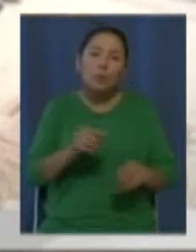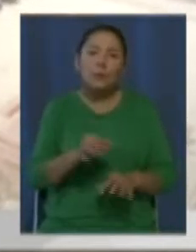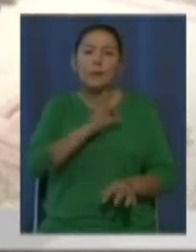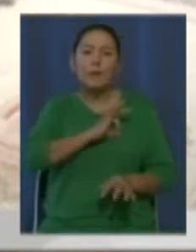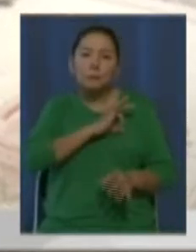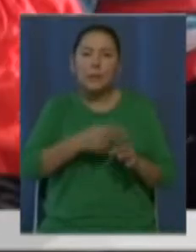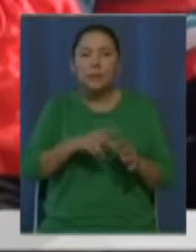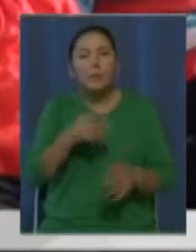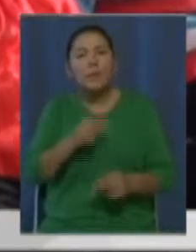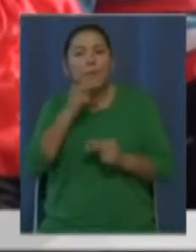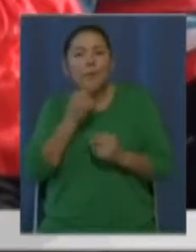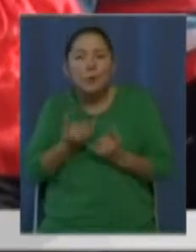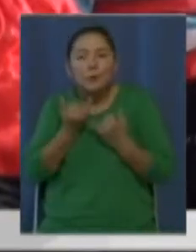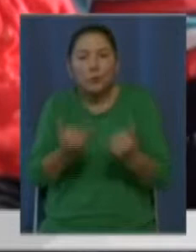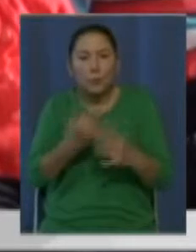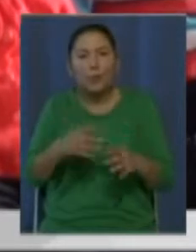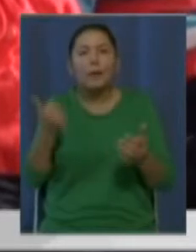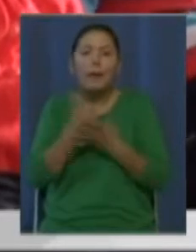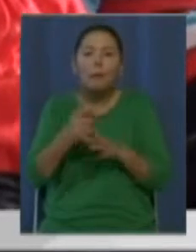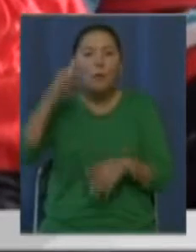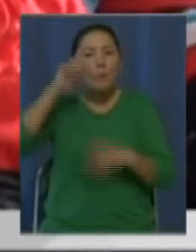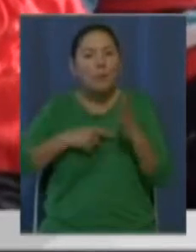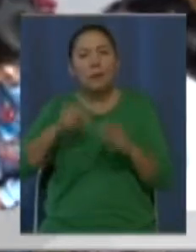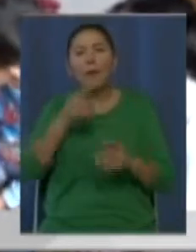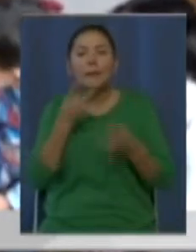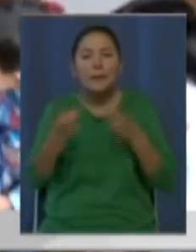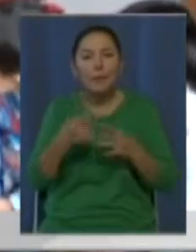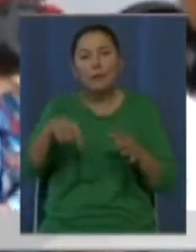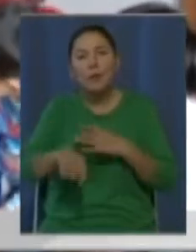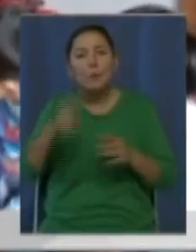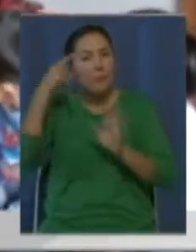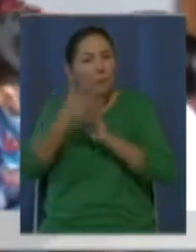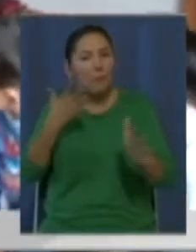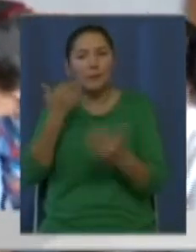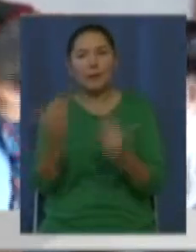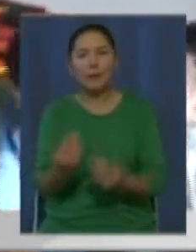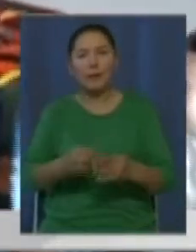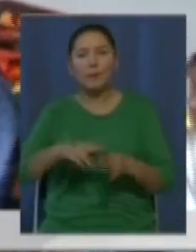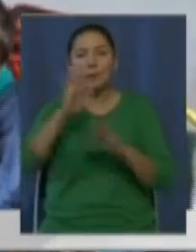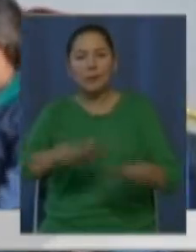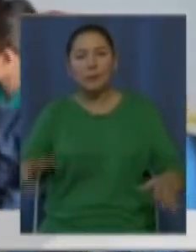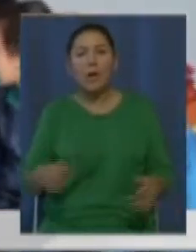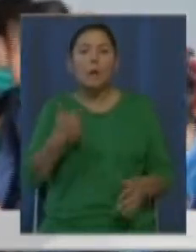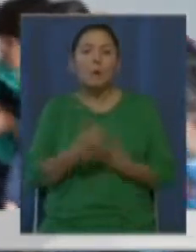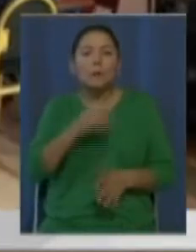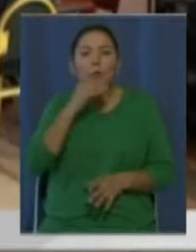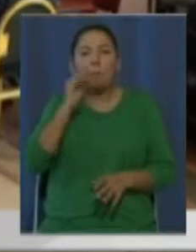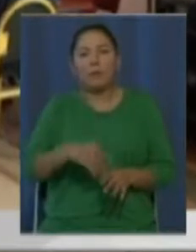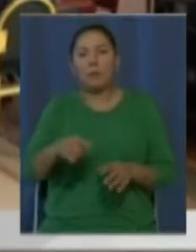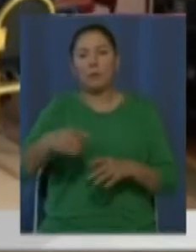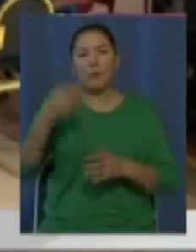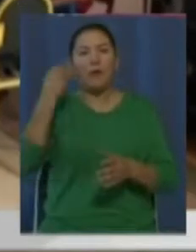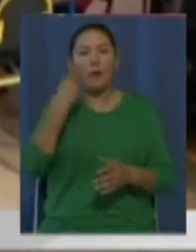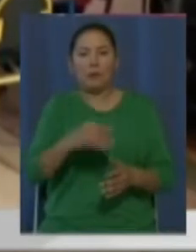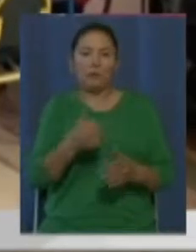шешілген. 2009 жылы балапан бағдарламасы бойынша 50 орындық жаңа бөбекжай ел игілігіне беріліпті. 35 бүлдіршін 2